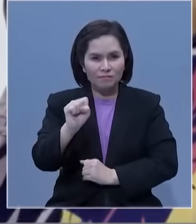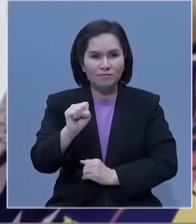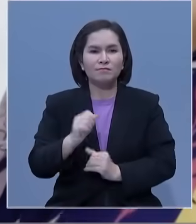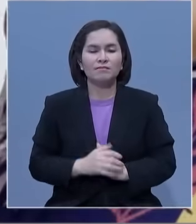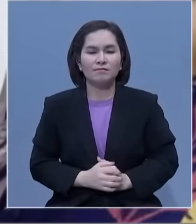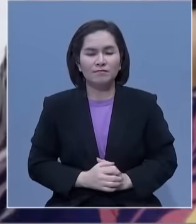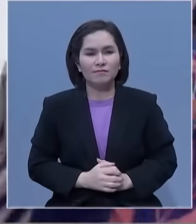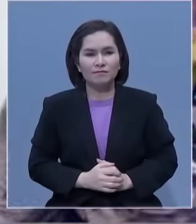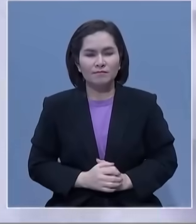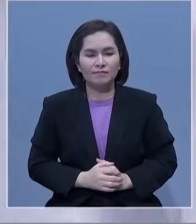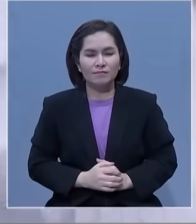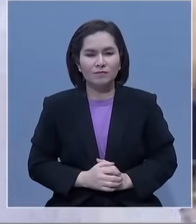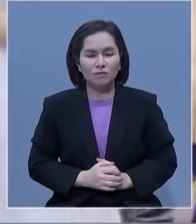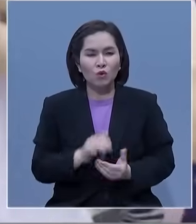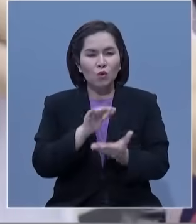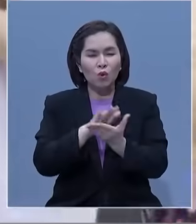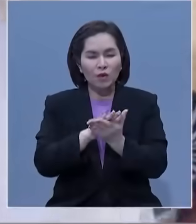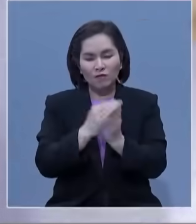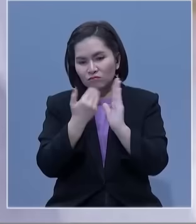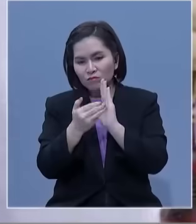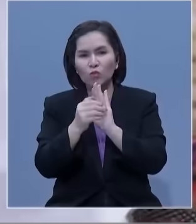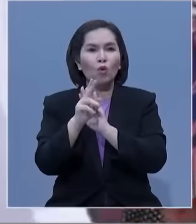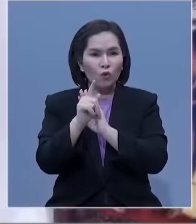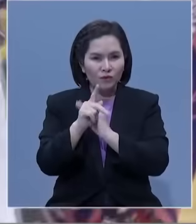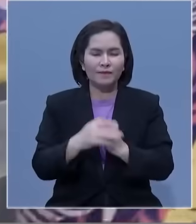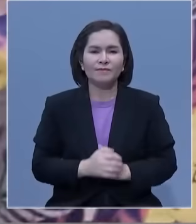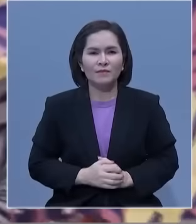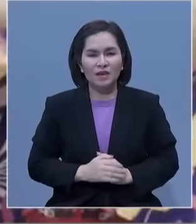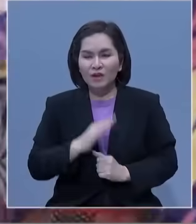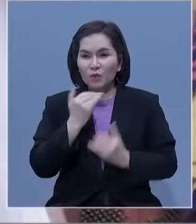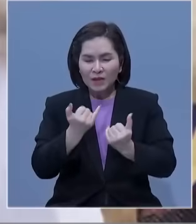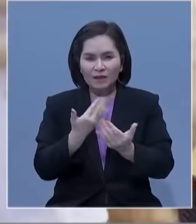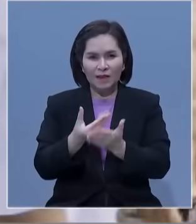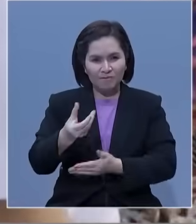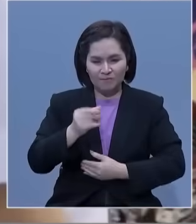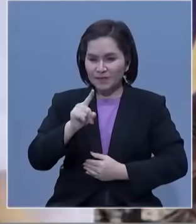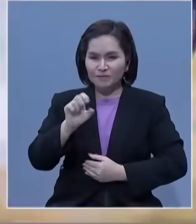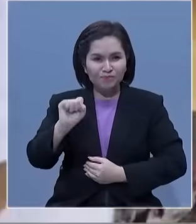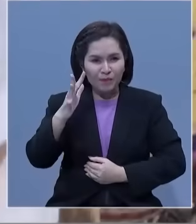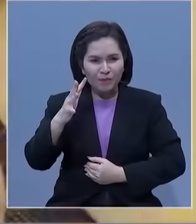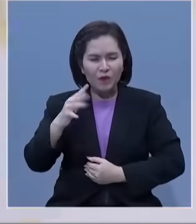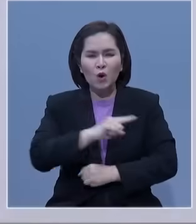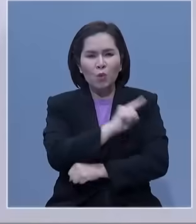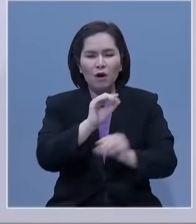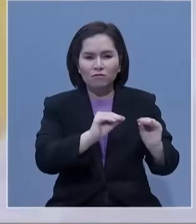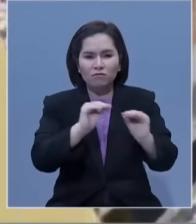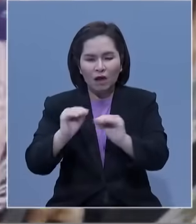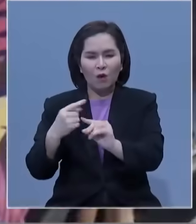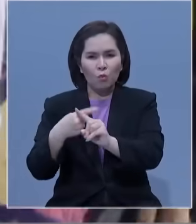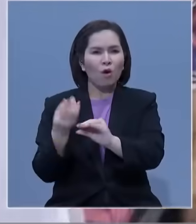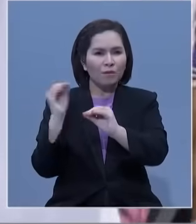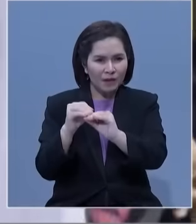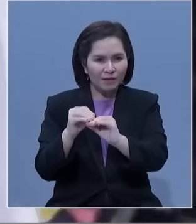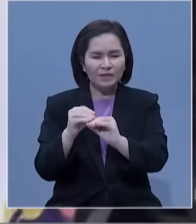าท อ ันนี้คือโรงเรียนที่จังหวัดขอนแก่น ครับ ถ้าวันนี้คุณไม่จ่าย 100,000 บาทไปจ่ายวันหลังมันจะเพิ่มเป็น 200,000